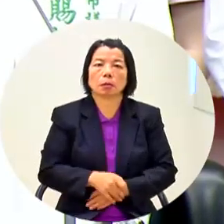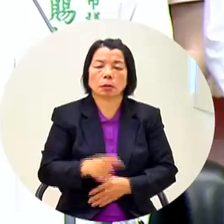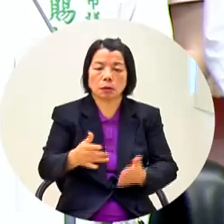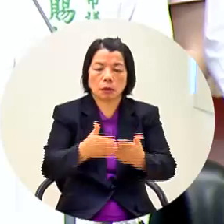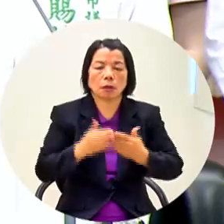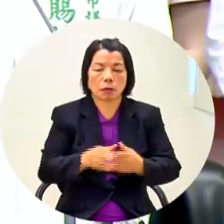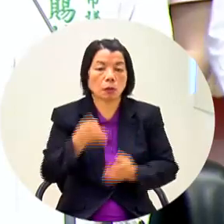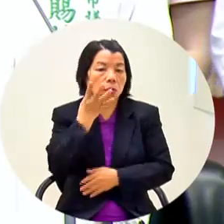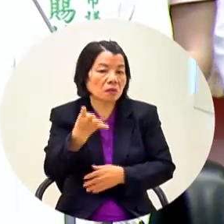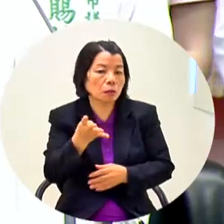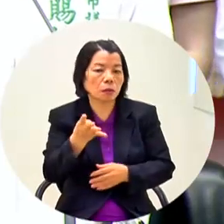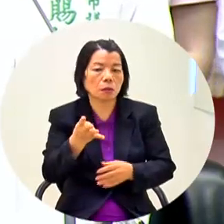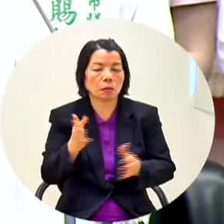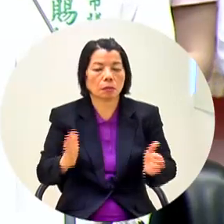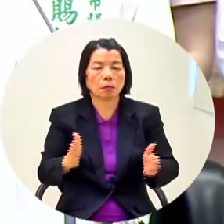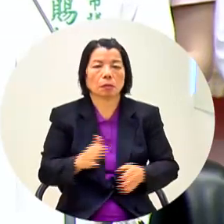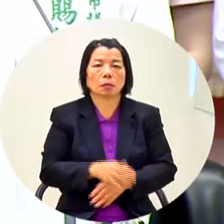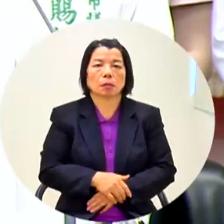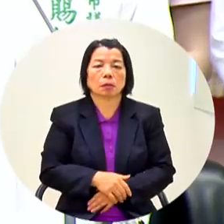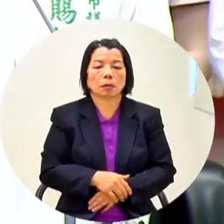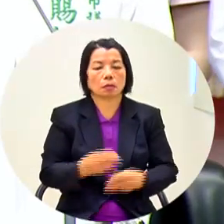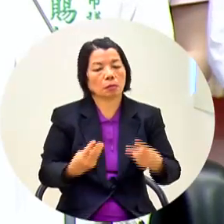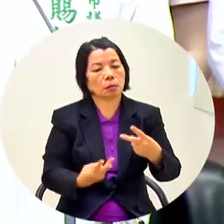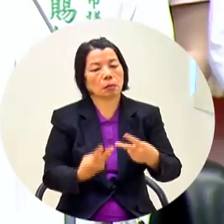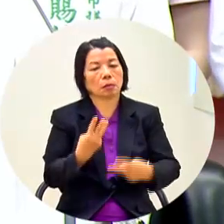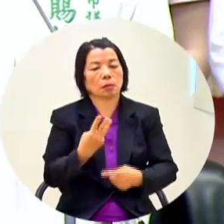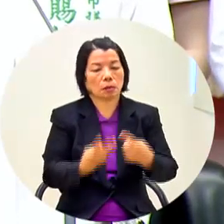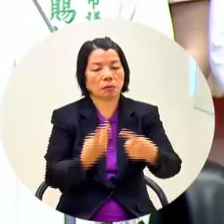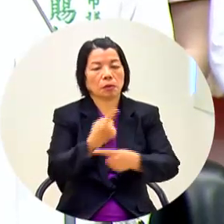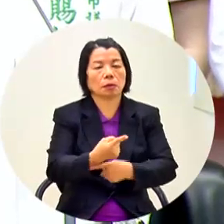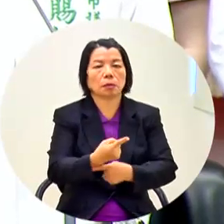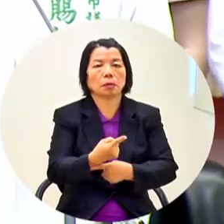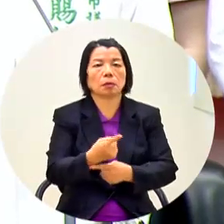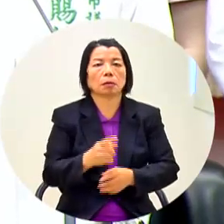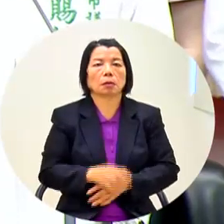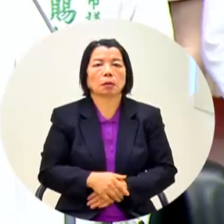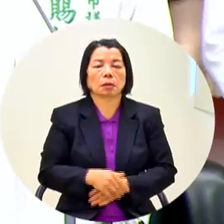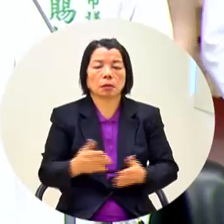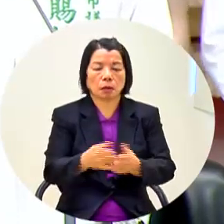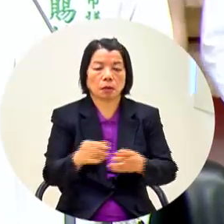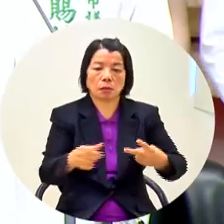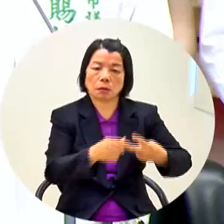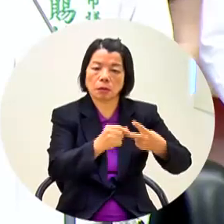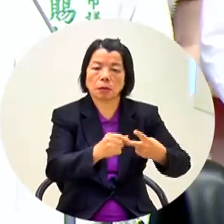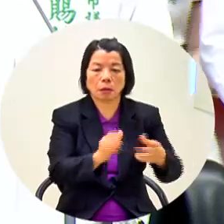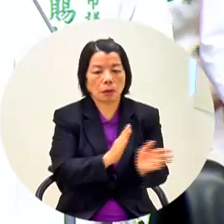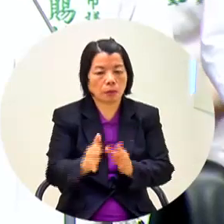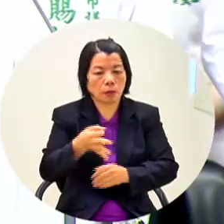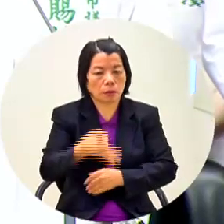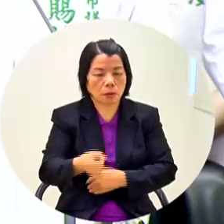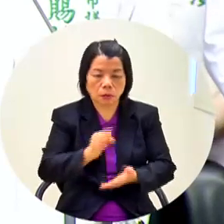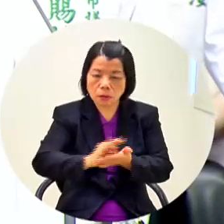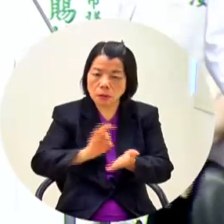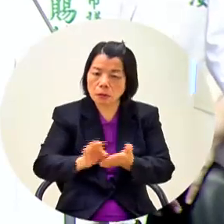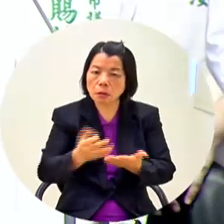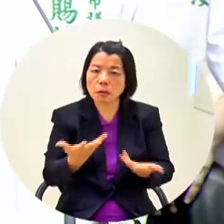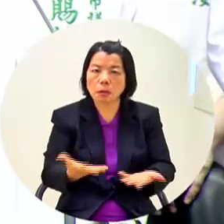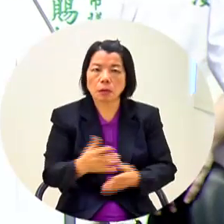个月，今年才过三分之一，四亿的二倍金你已经用掉了